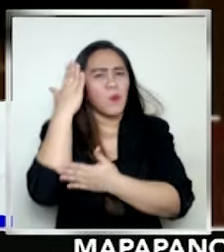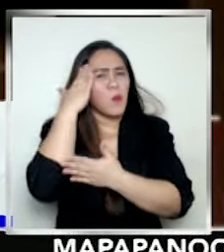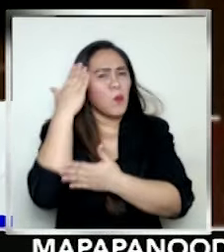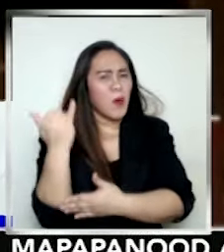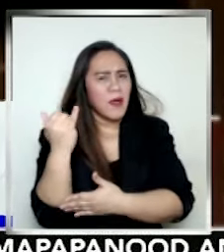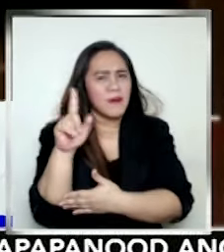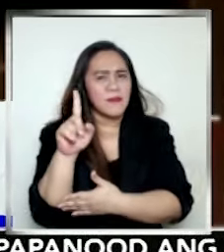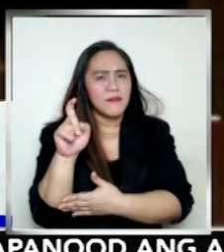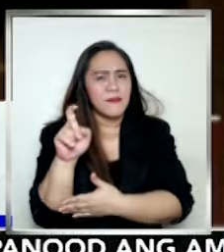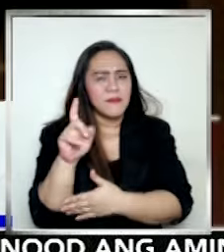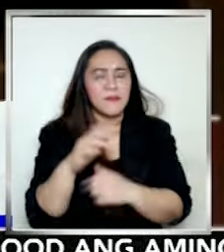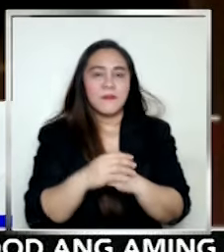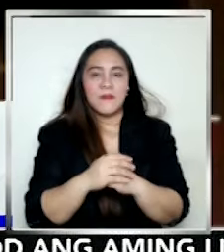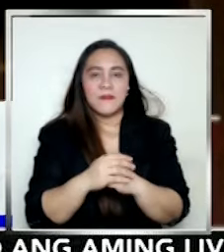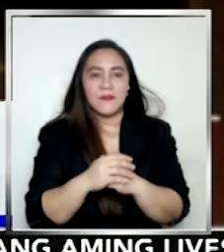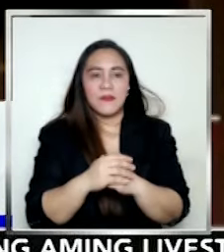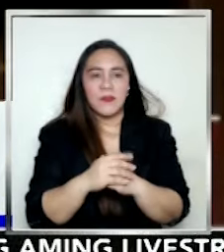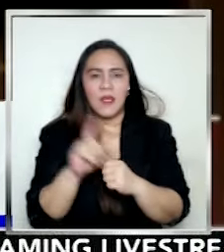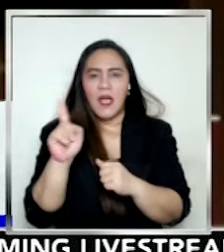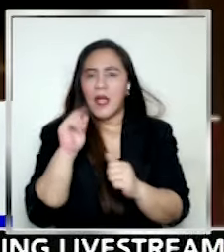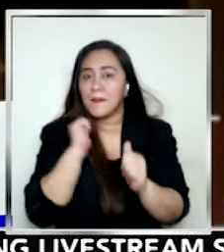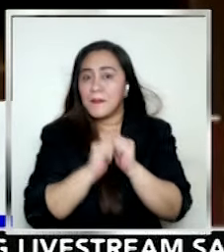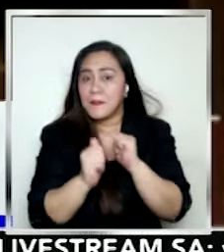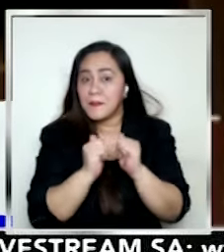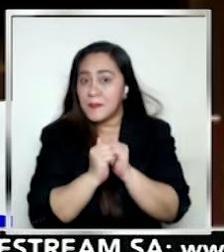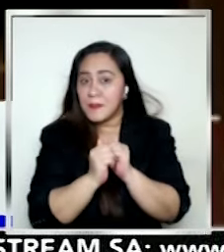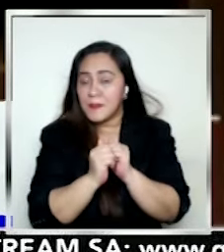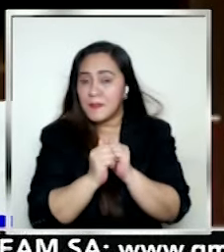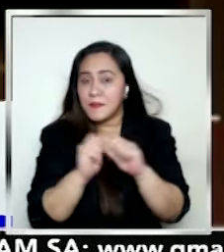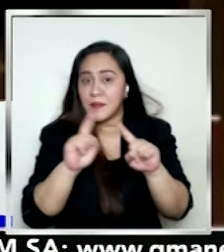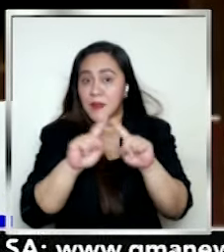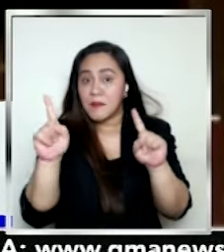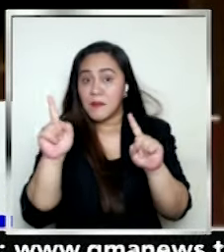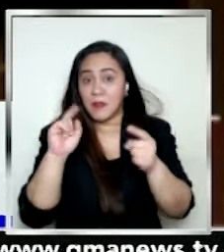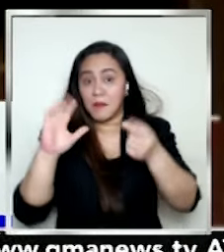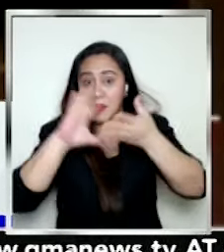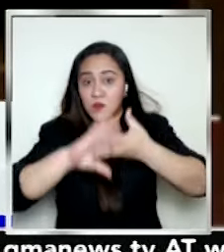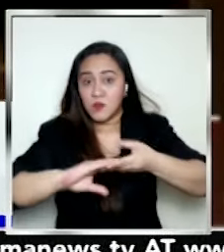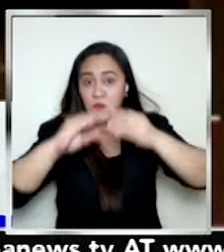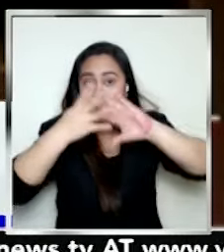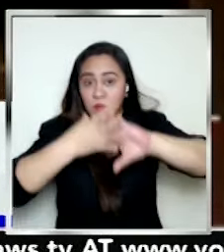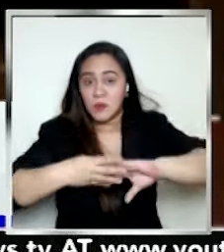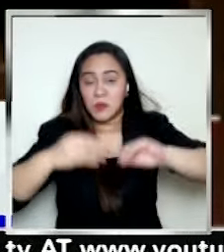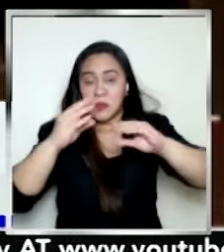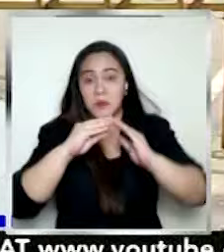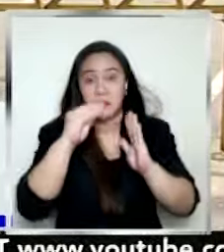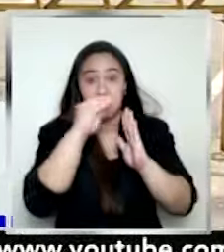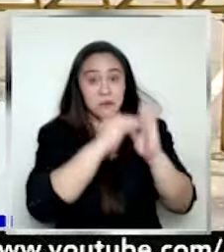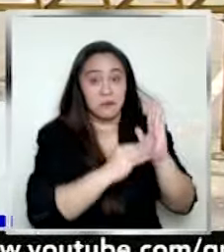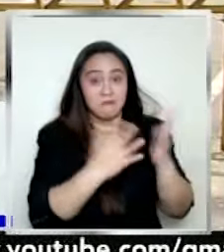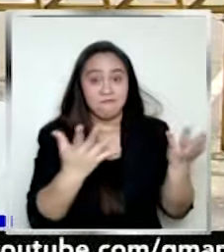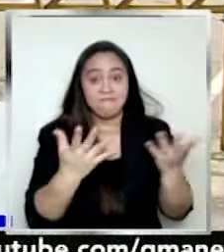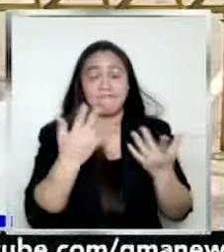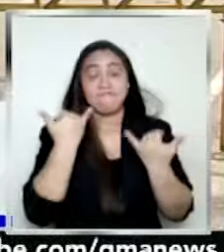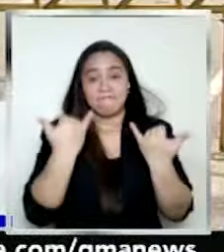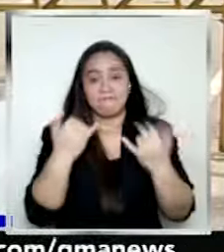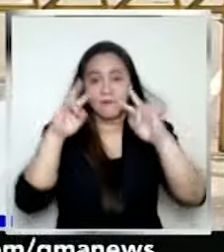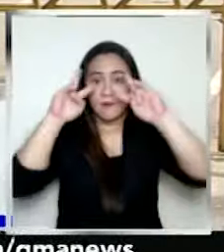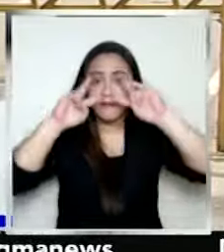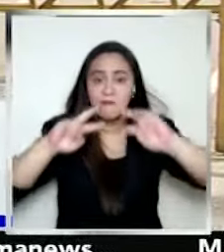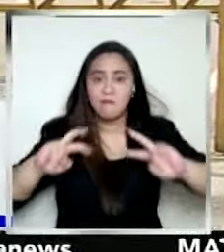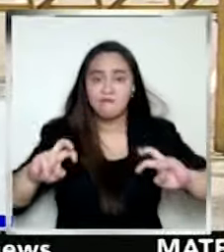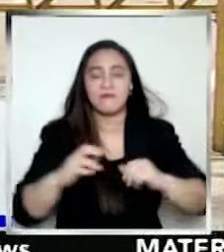baka ibang ano sa kanya, ibang kwento yung pagkamatay niya. So yun po ang iniimbestigahan namin ngayon. Bukod kay